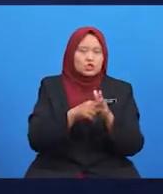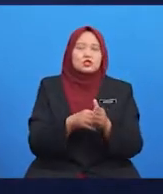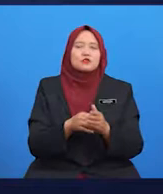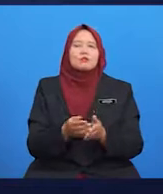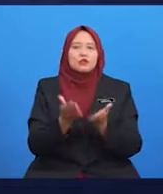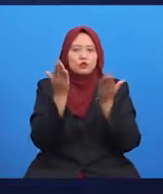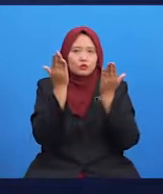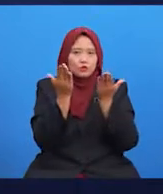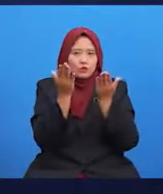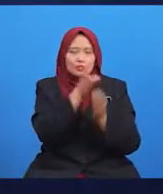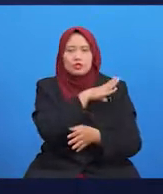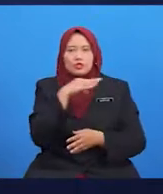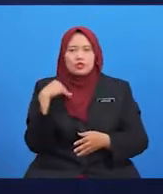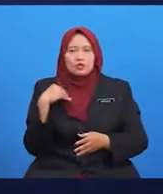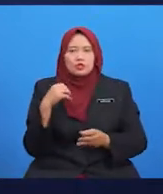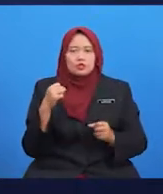berjoging.